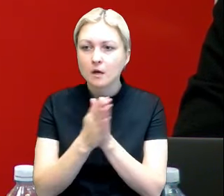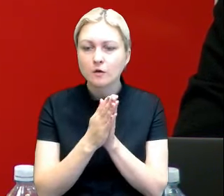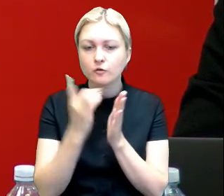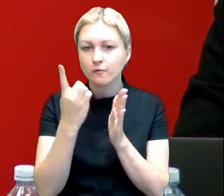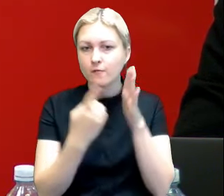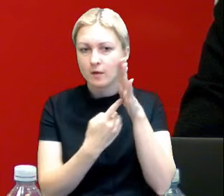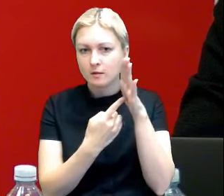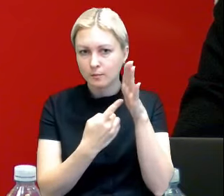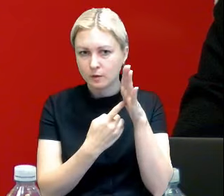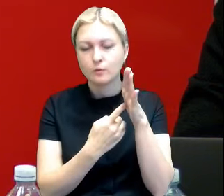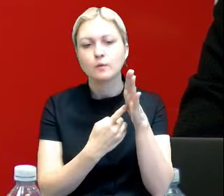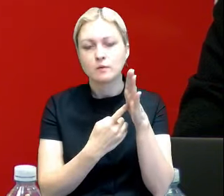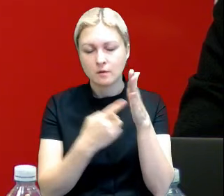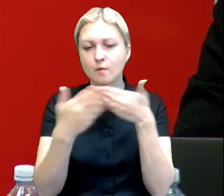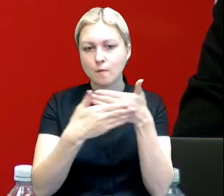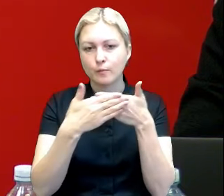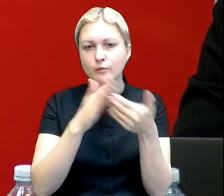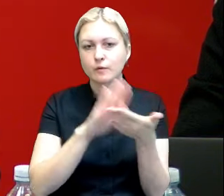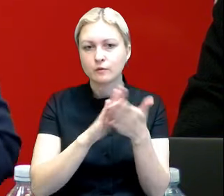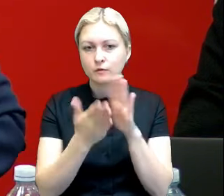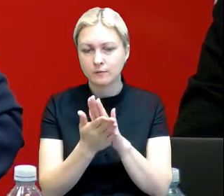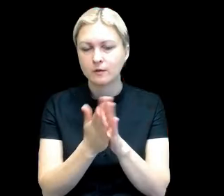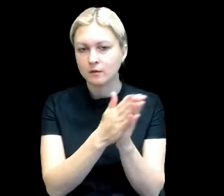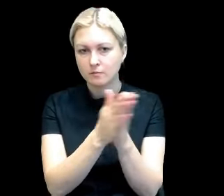informatikam tada minutės pertrauką